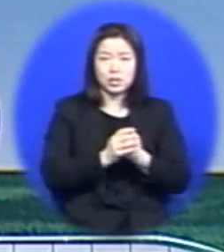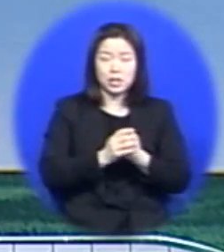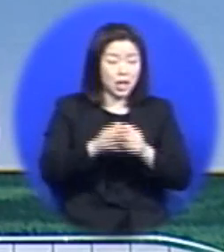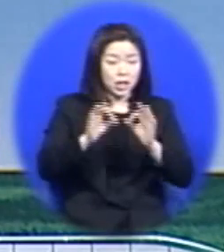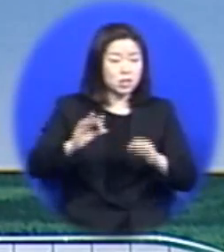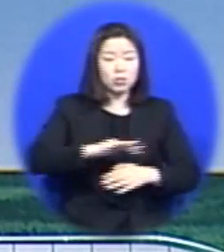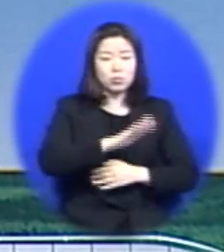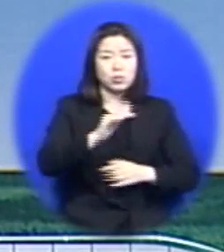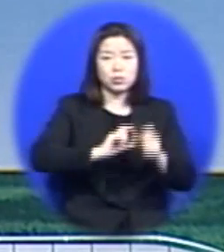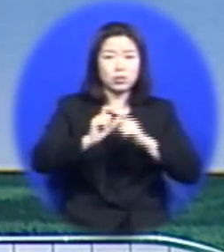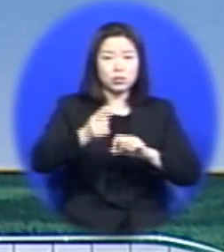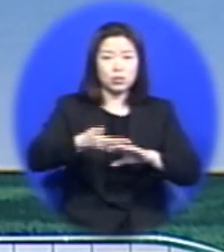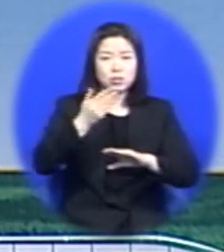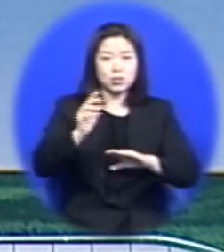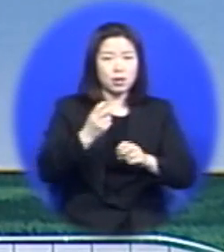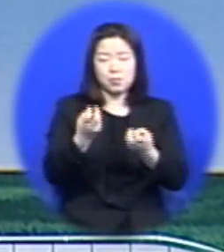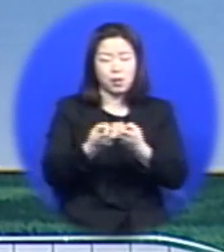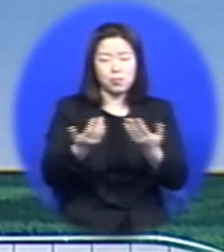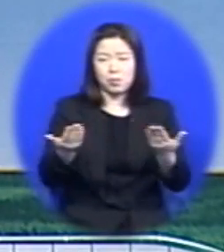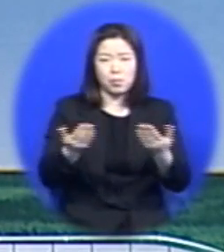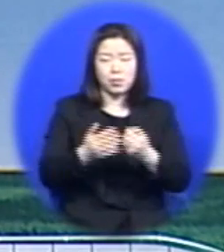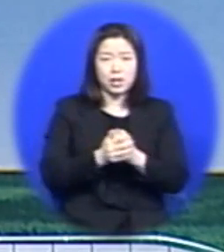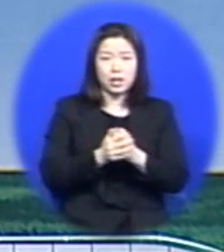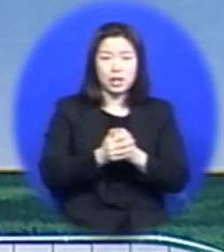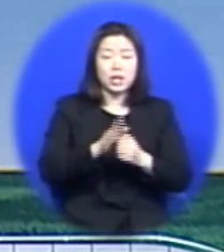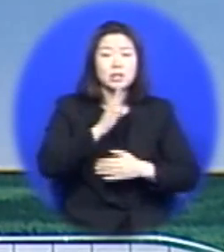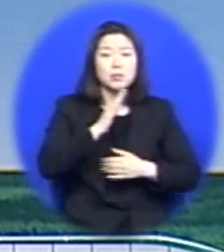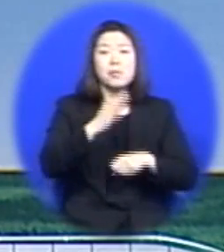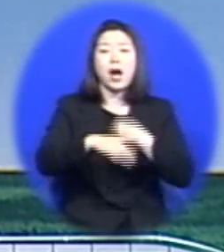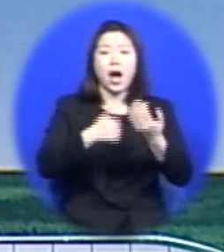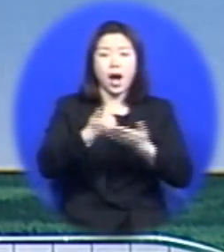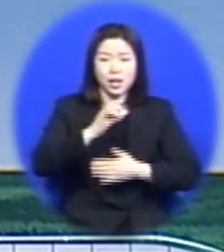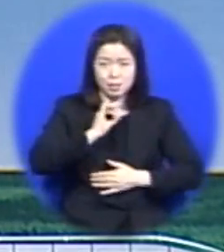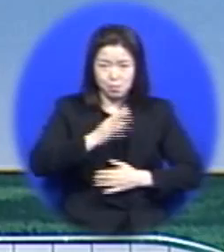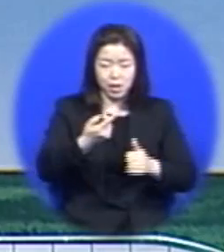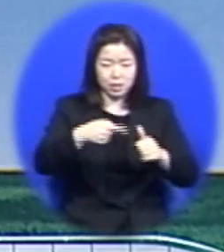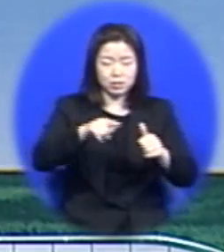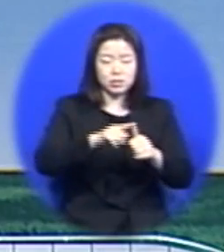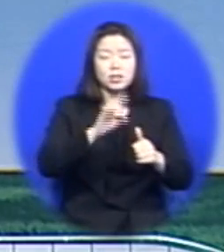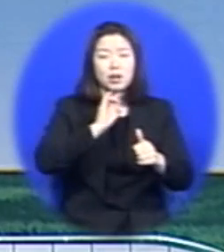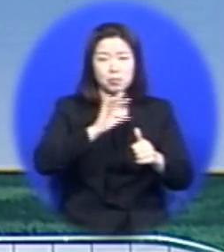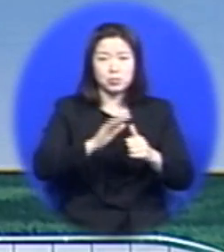이제는 우리도 더 어떻게 할 수가 없겠다. 정말 하나님 의지할 수밖에 없다.